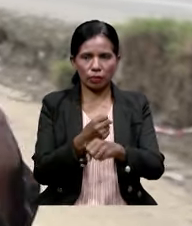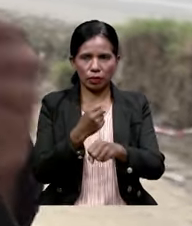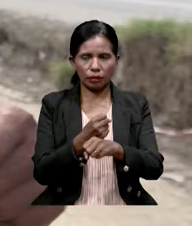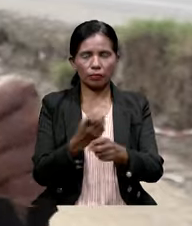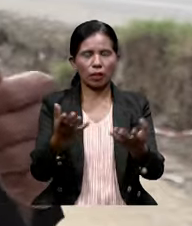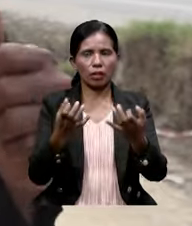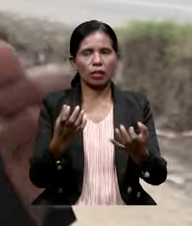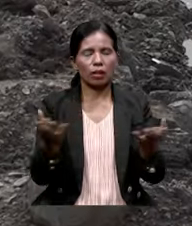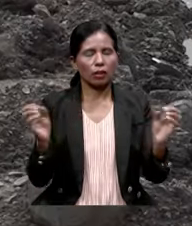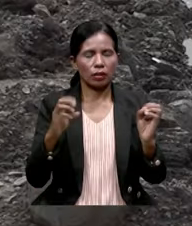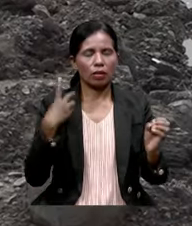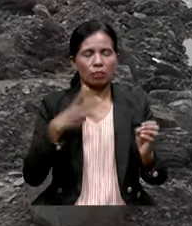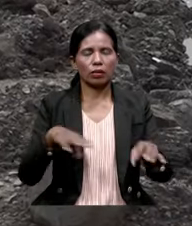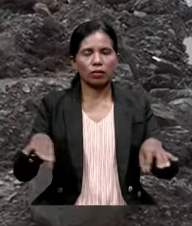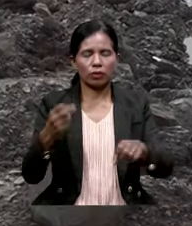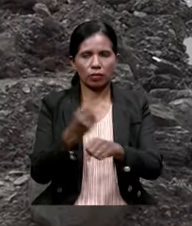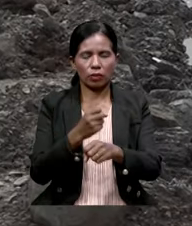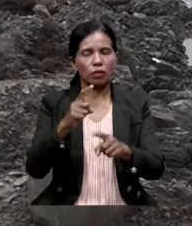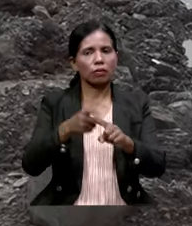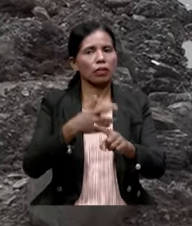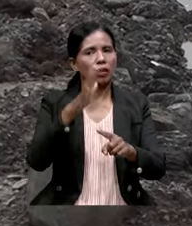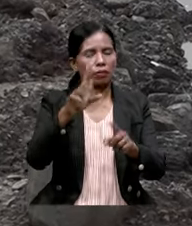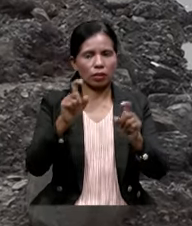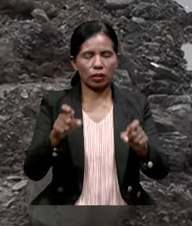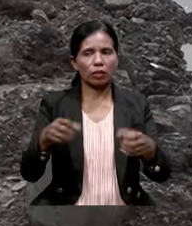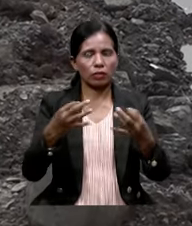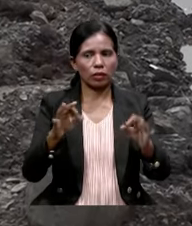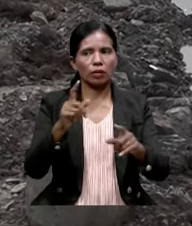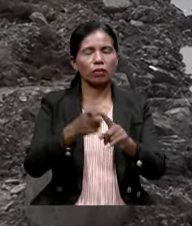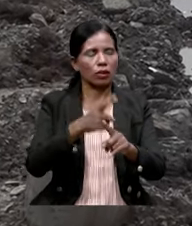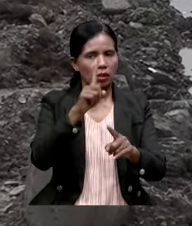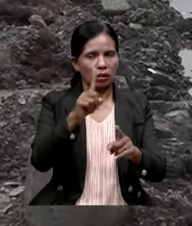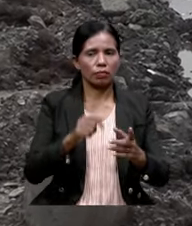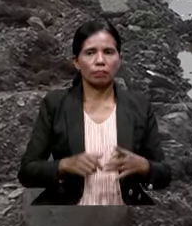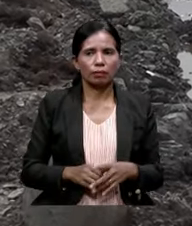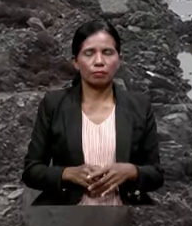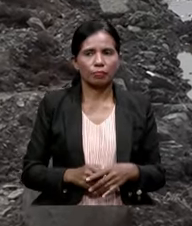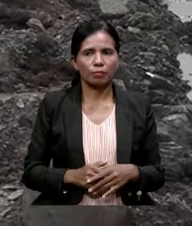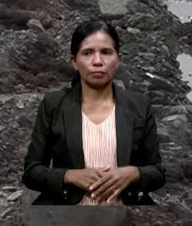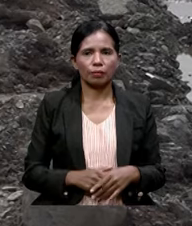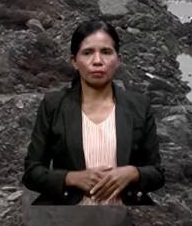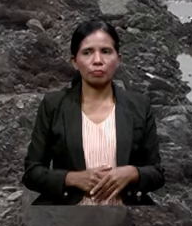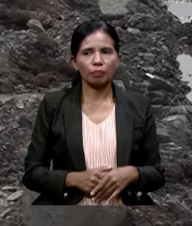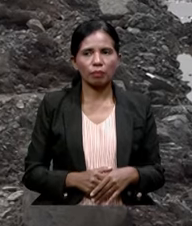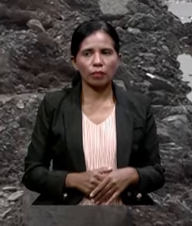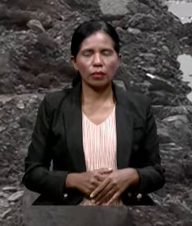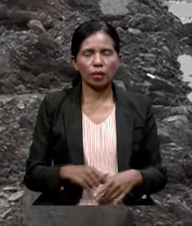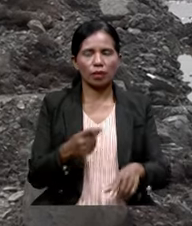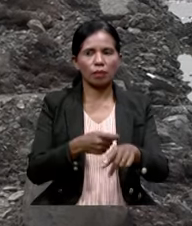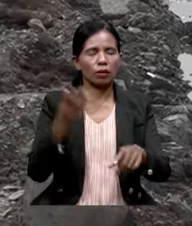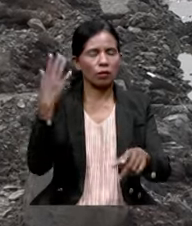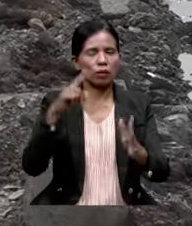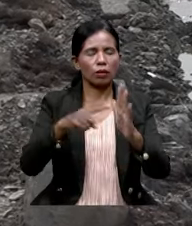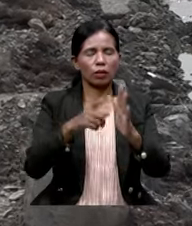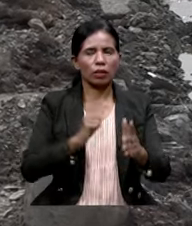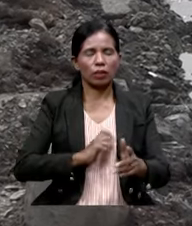Karena kalau yang tinggi sports itu Fulan Lima net tingkir mata. Kau masa pulang idana, pulang dan larang. Momentu ya aku si tas